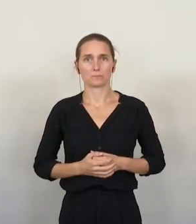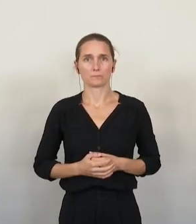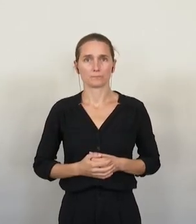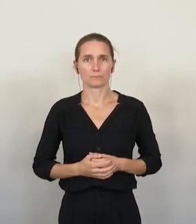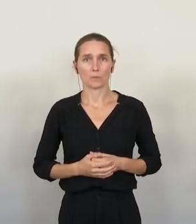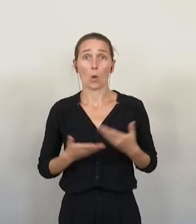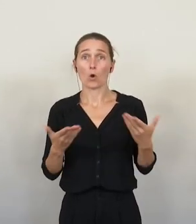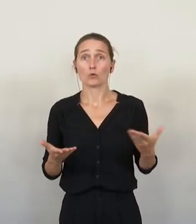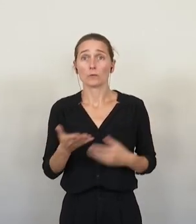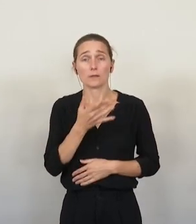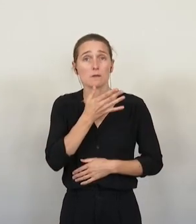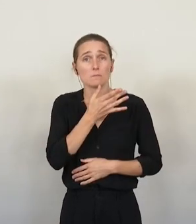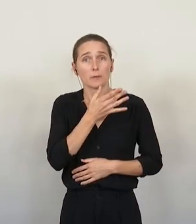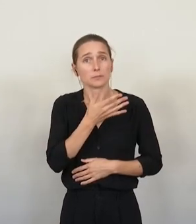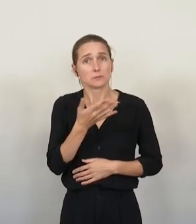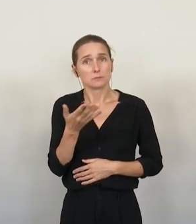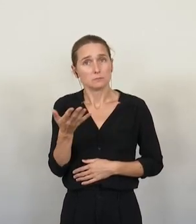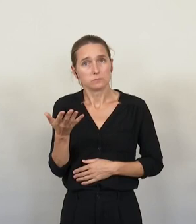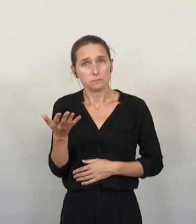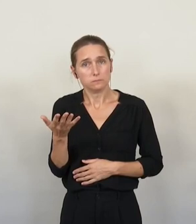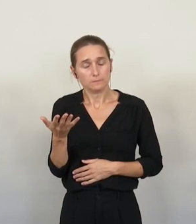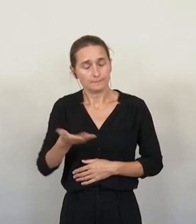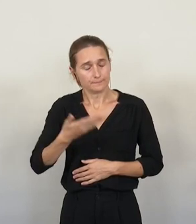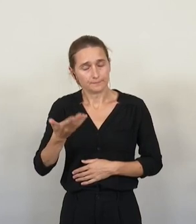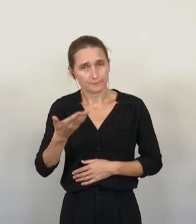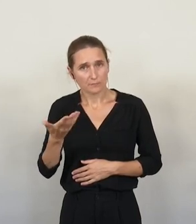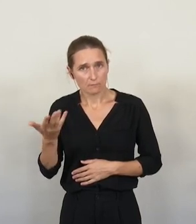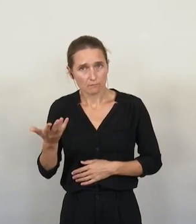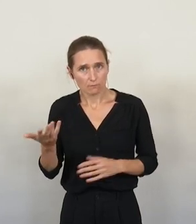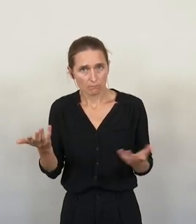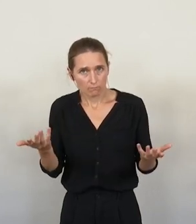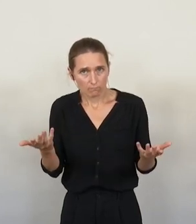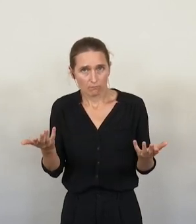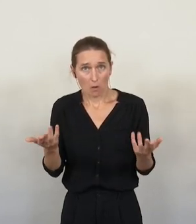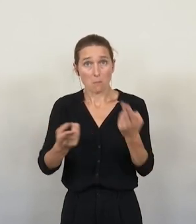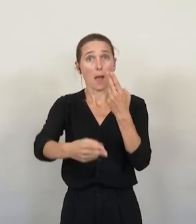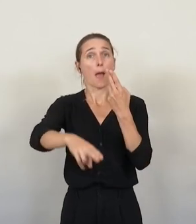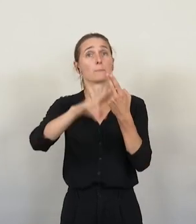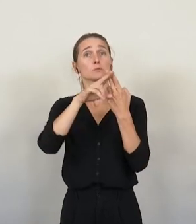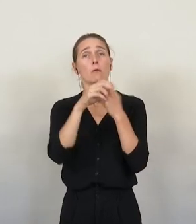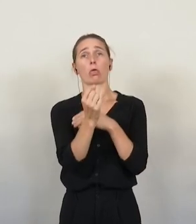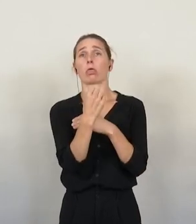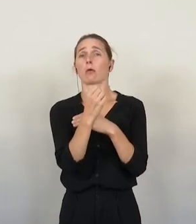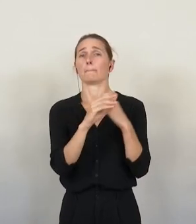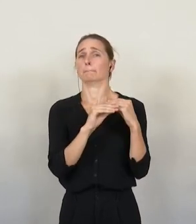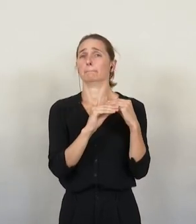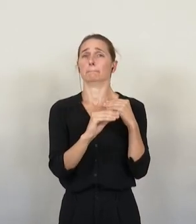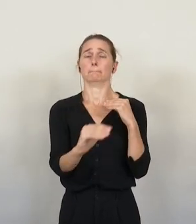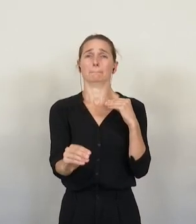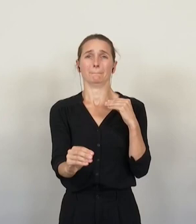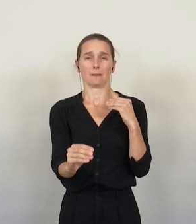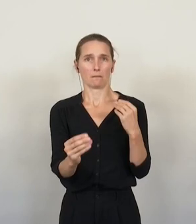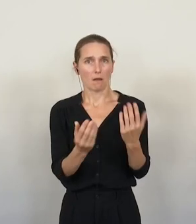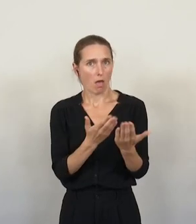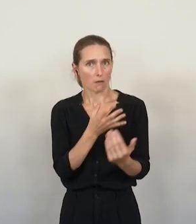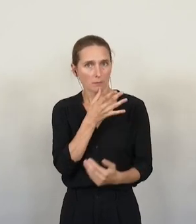plus possible de pouvoir euh attendre sans une réponse très précise concernant cet